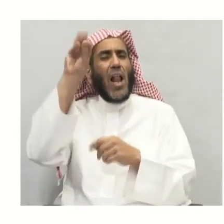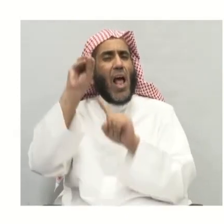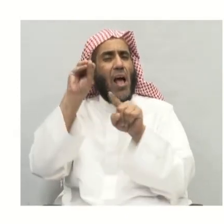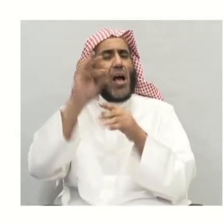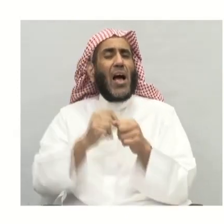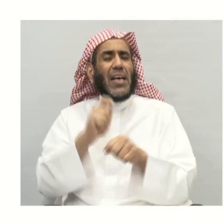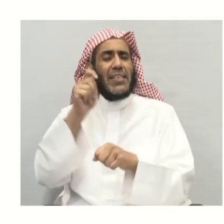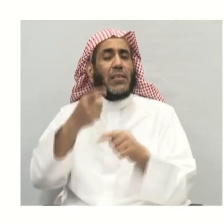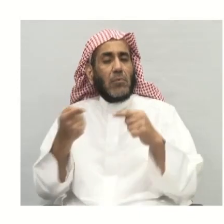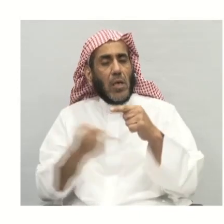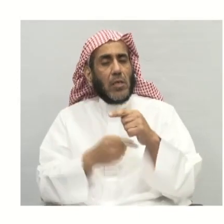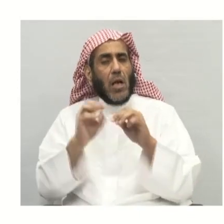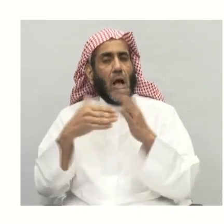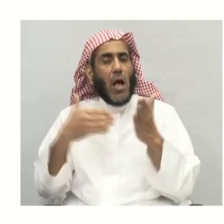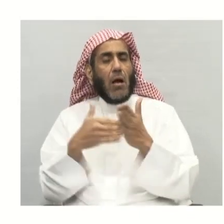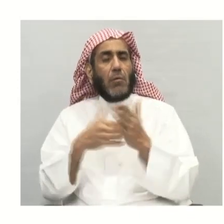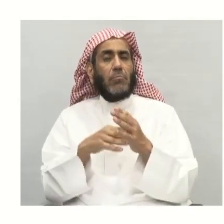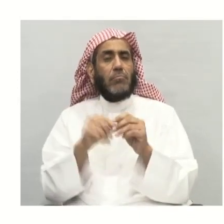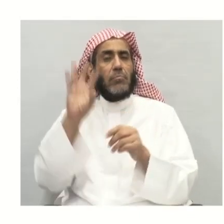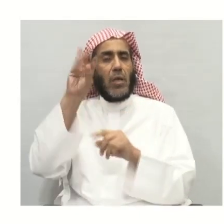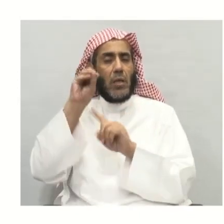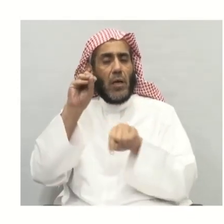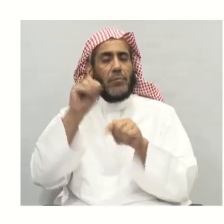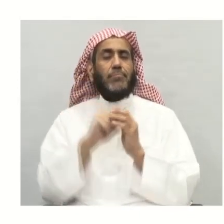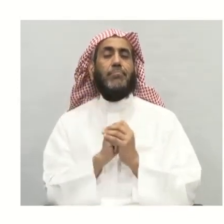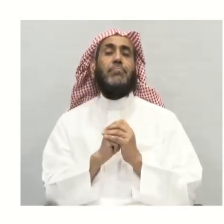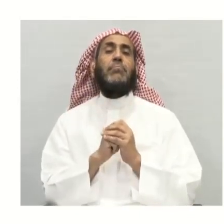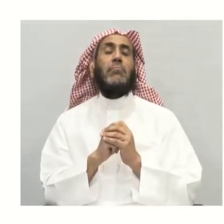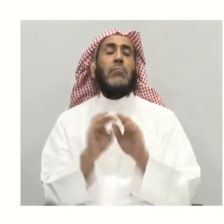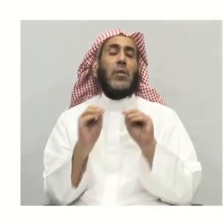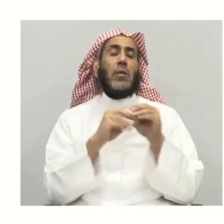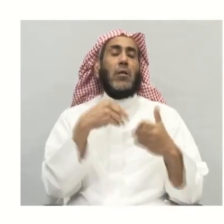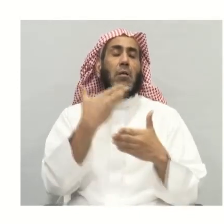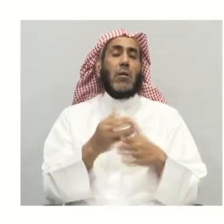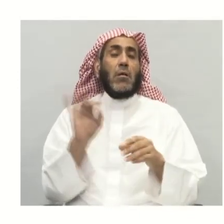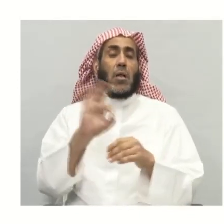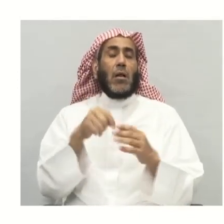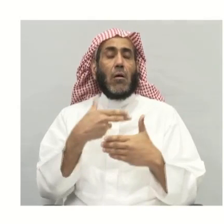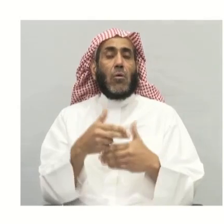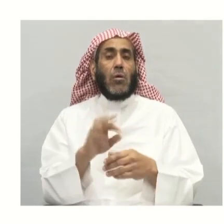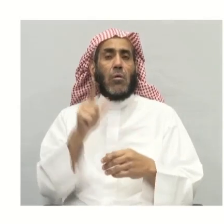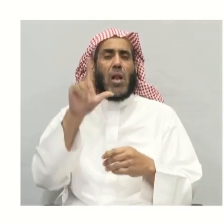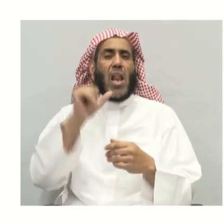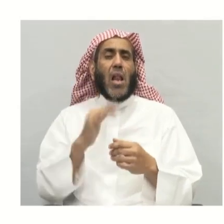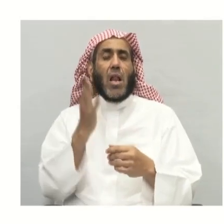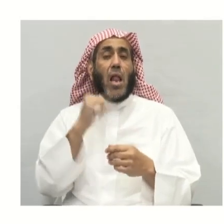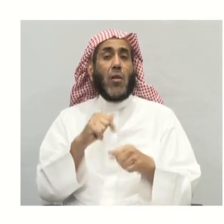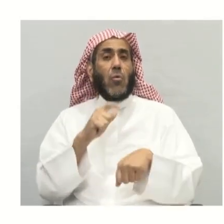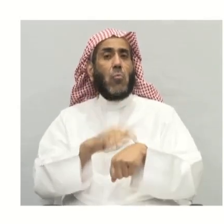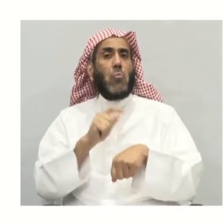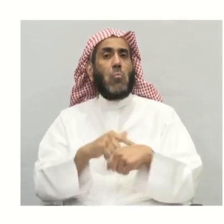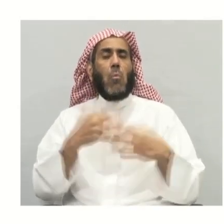هنا اصليه الكسره الظاهره تحت اخره ناخذ ايضا مثالا اخر لن اخلف الوعد